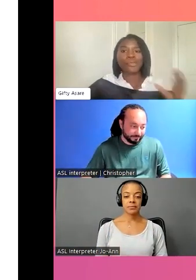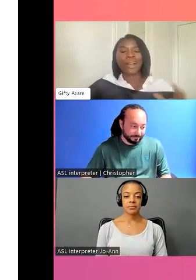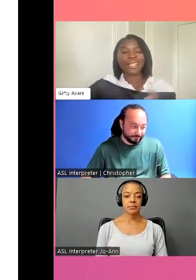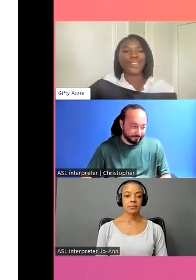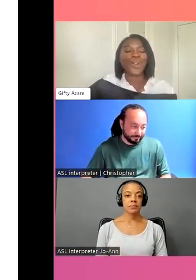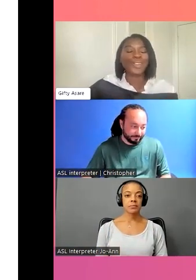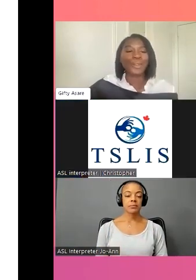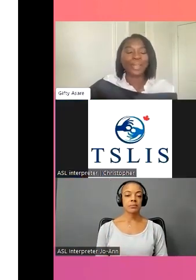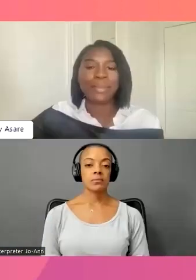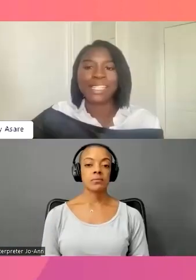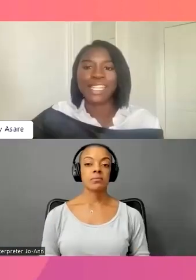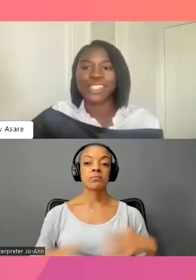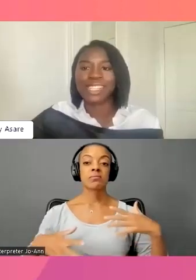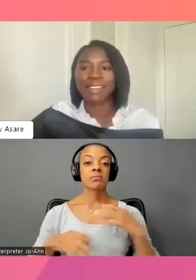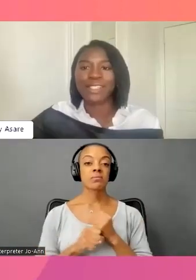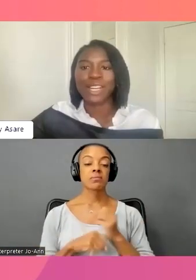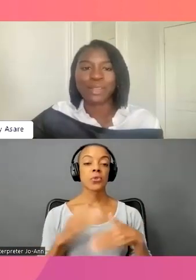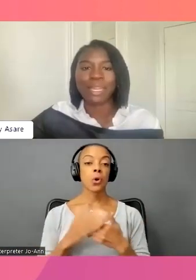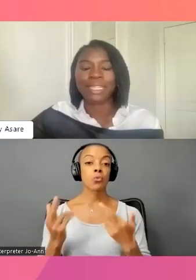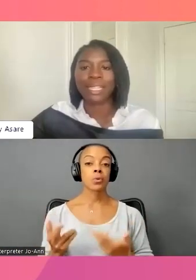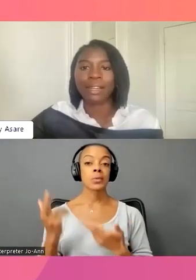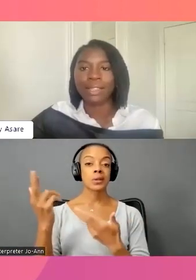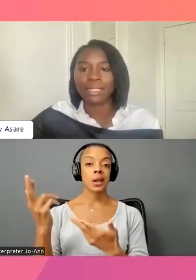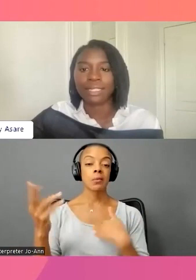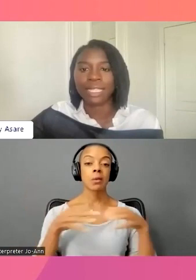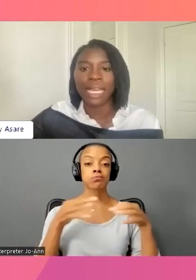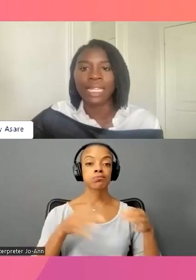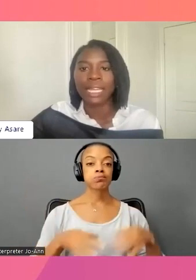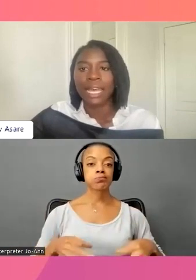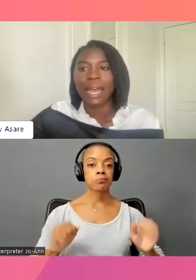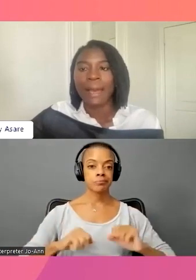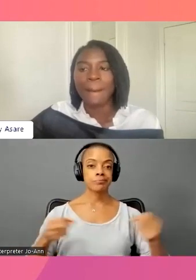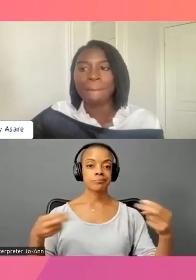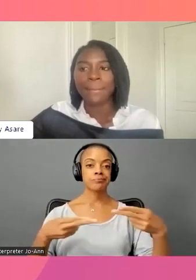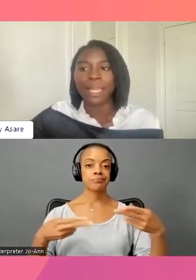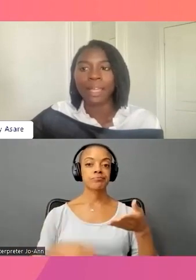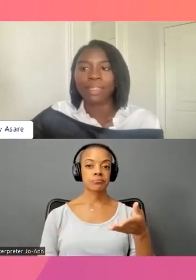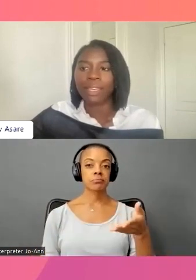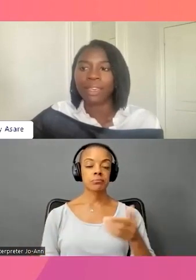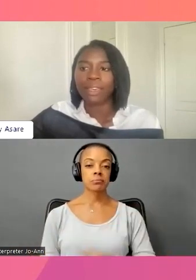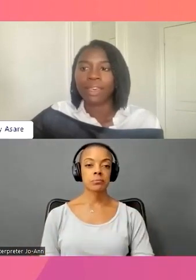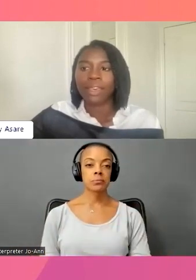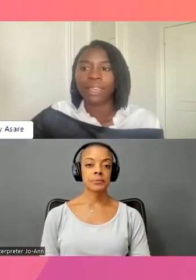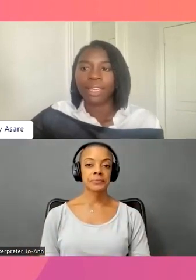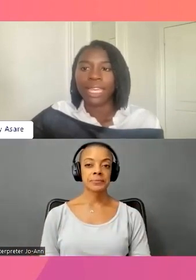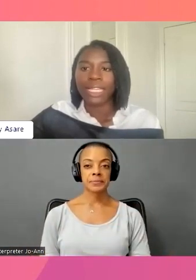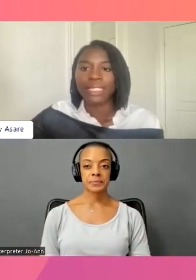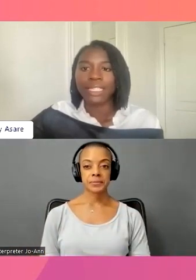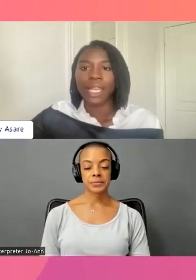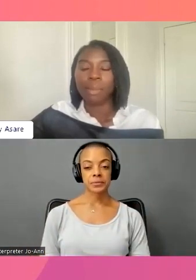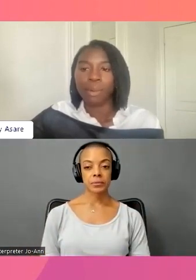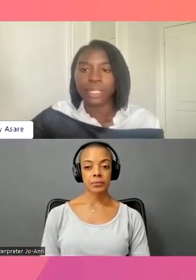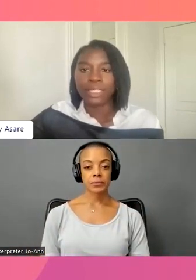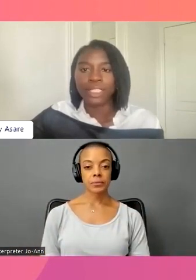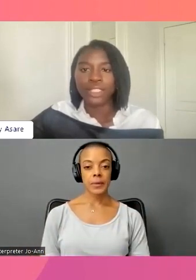Donc, on peut résumer toutes les recommandations dont j'ai parlé ici sur cette diapo. Je pense